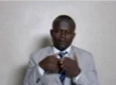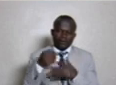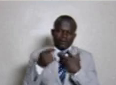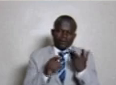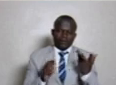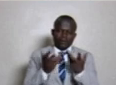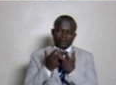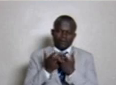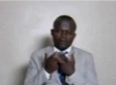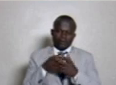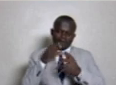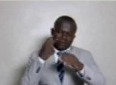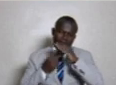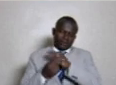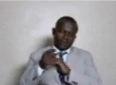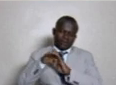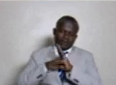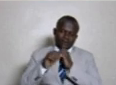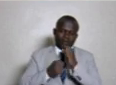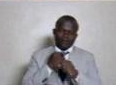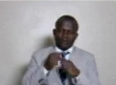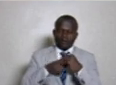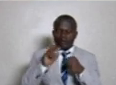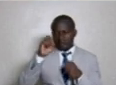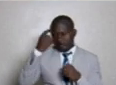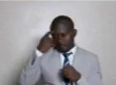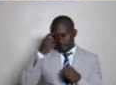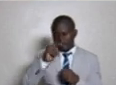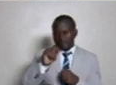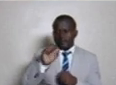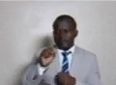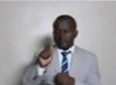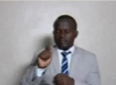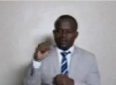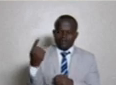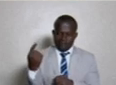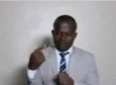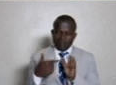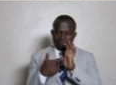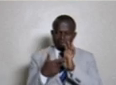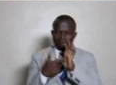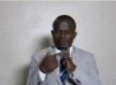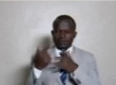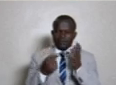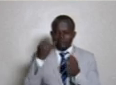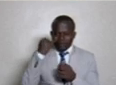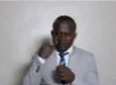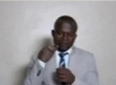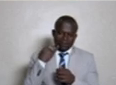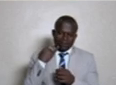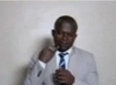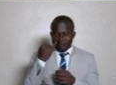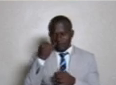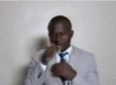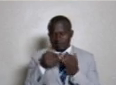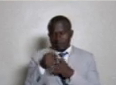n'ibijyanye n'icyerekezo na gahunda y'imyaka 7 ya leta ya NST1 usanga mu by'ukuri bivuze ikintu kinini. Rero